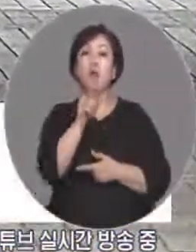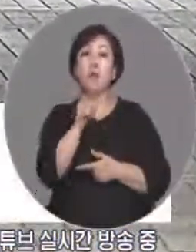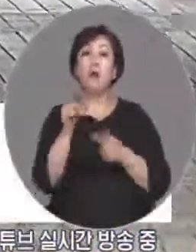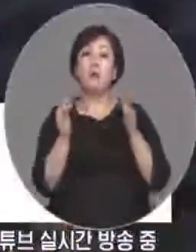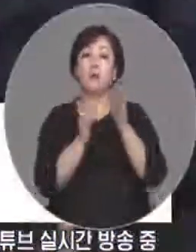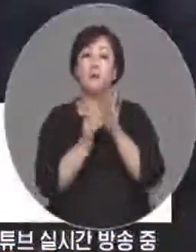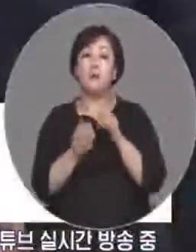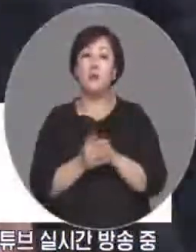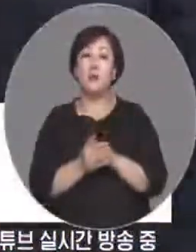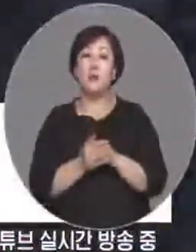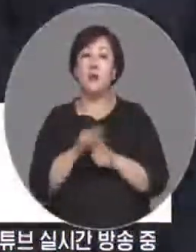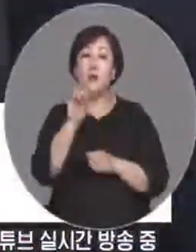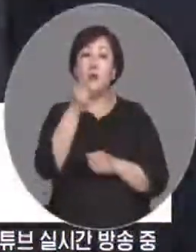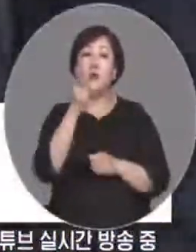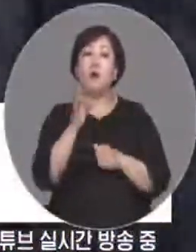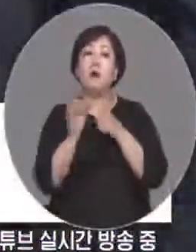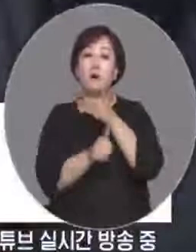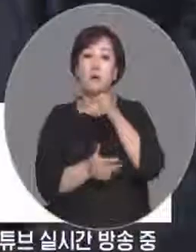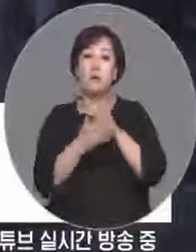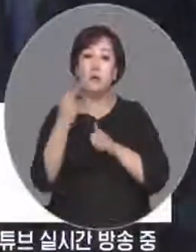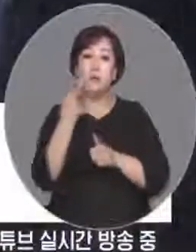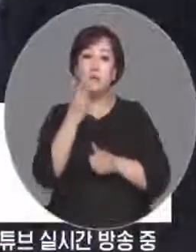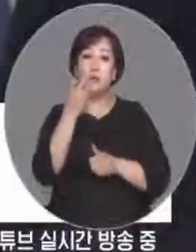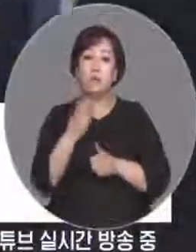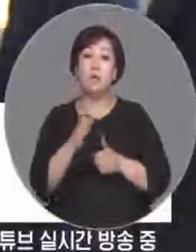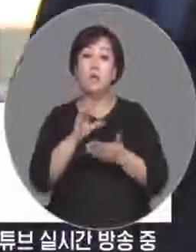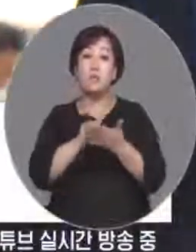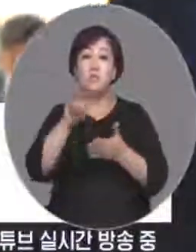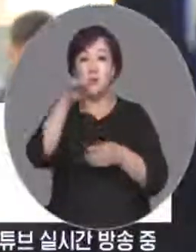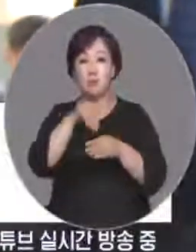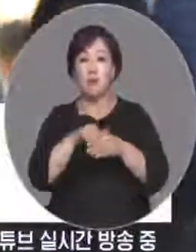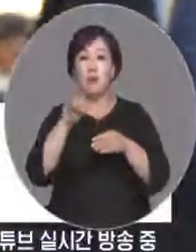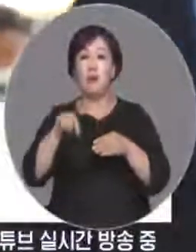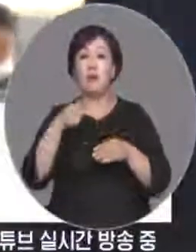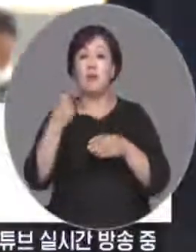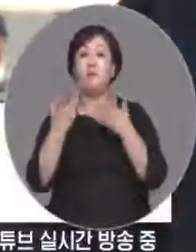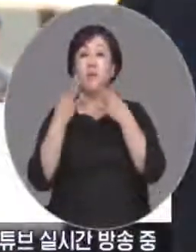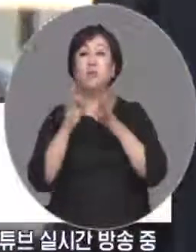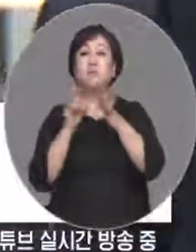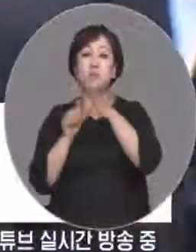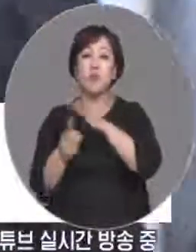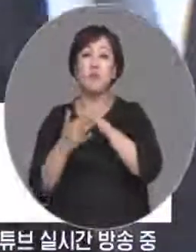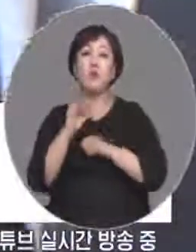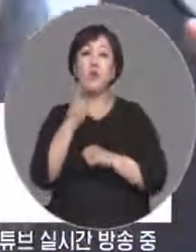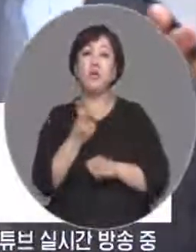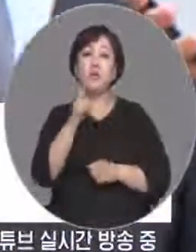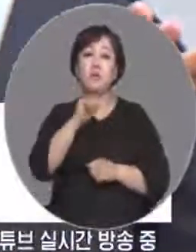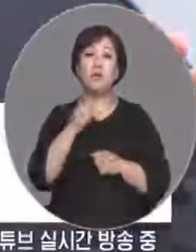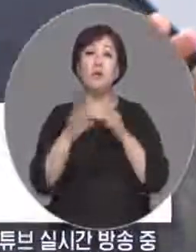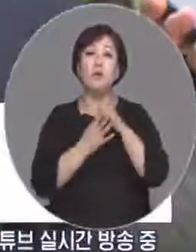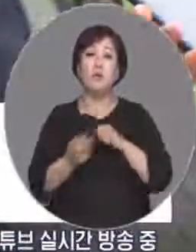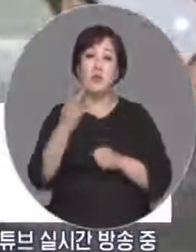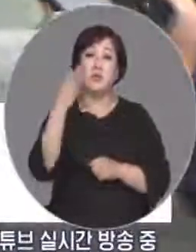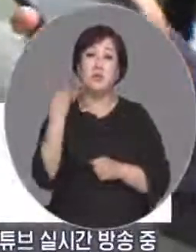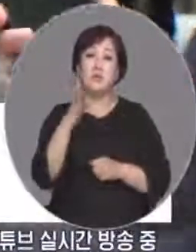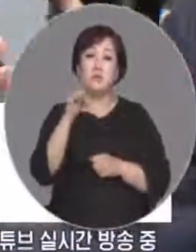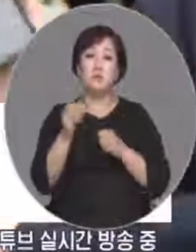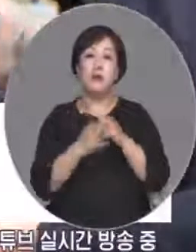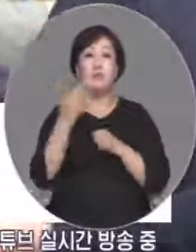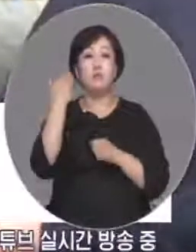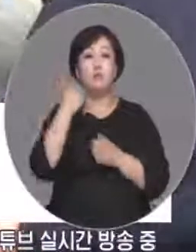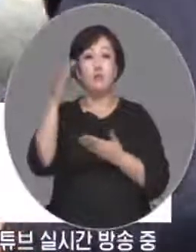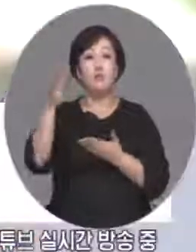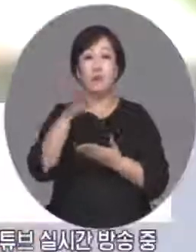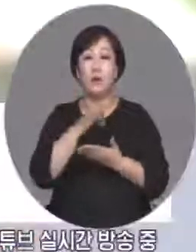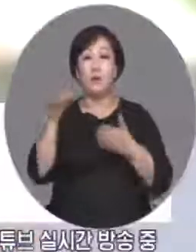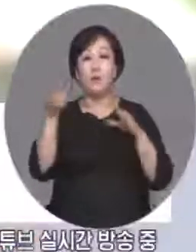고발했습니다. 황 의원은 2014년 지방선거를 전후해 김 대표 동생이 1억여 원, 형이 4천여만 원을 누군가로부터